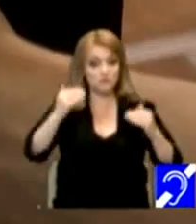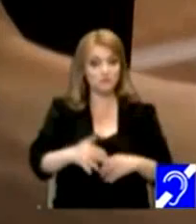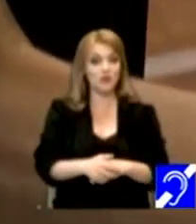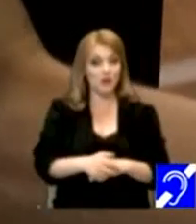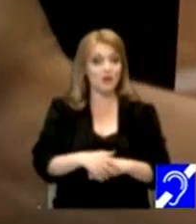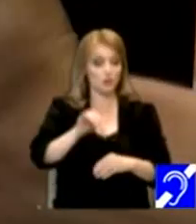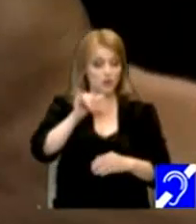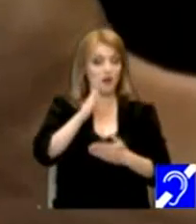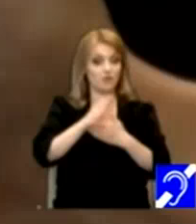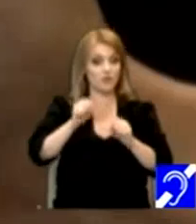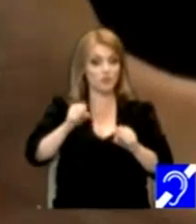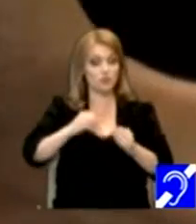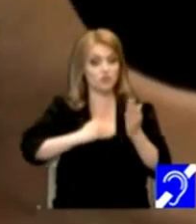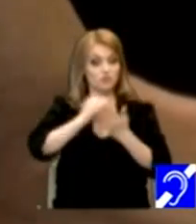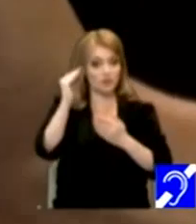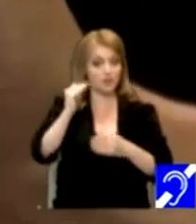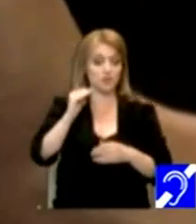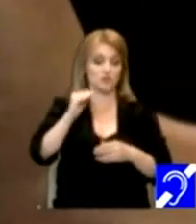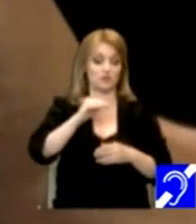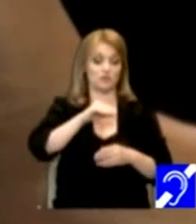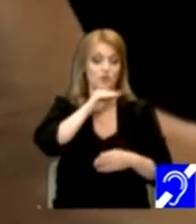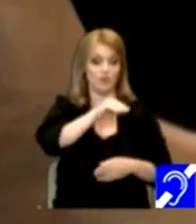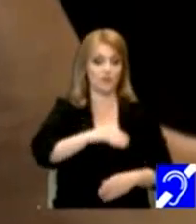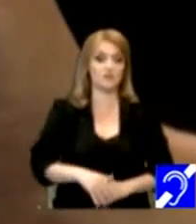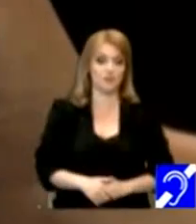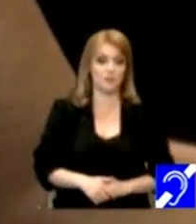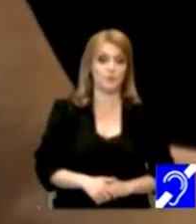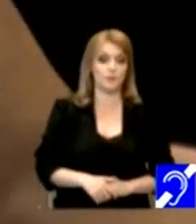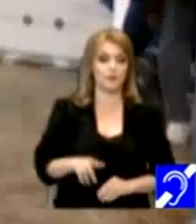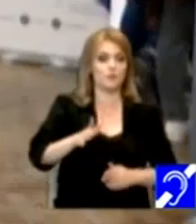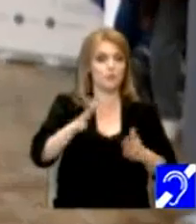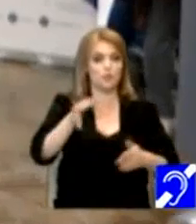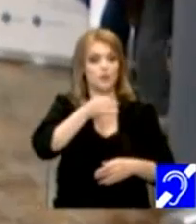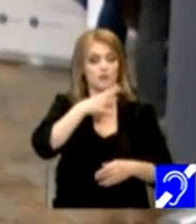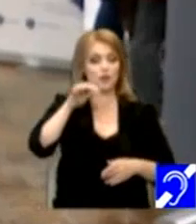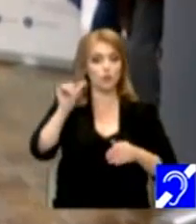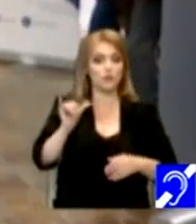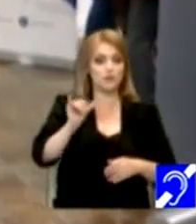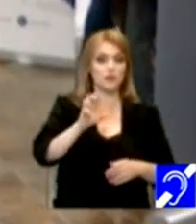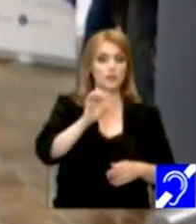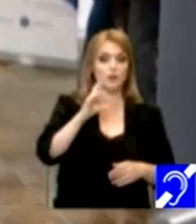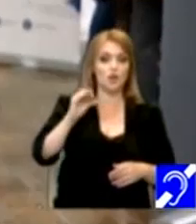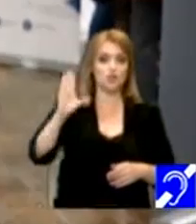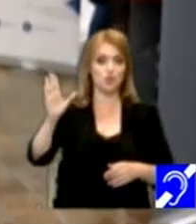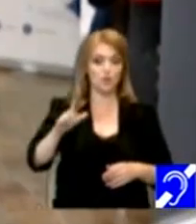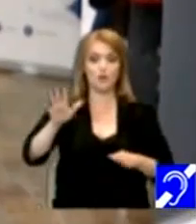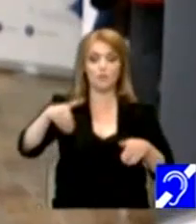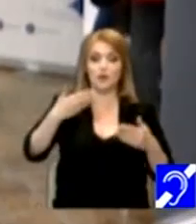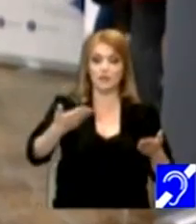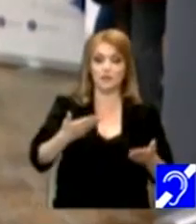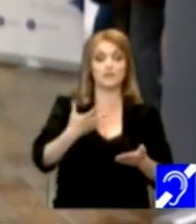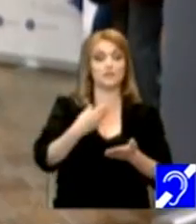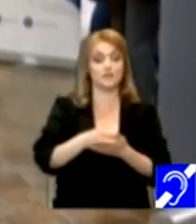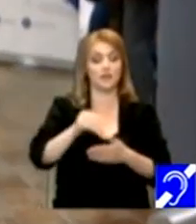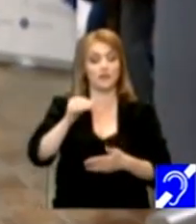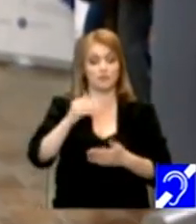unei cariere de succes. Cel mai mult mi-a plăcut la moment Universitatea din Brașov, deoarece domnișoarele care mi-au prezentat facultățile erau foarte